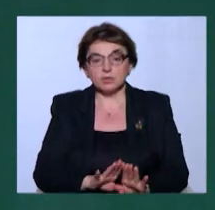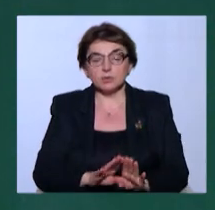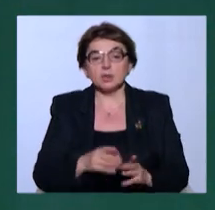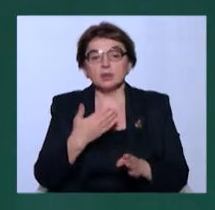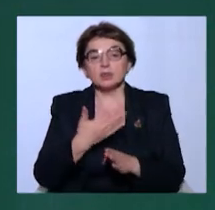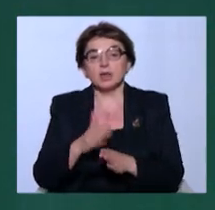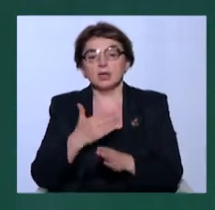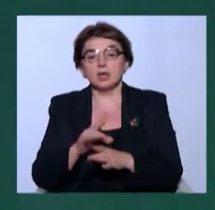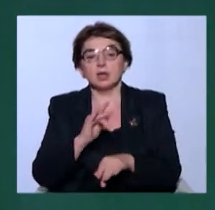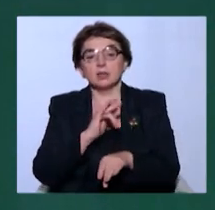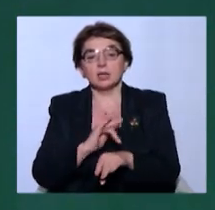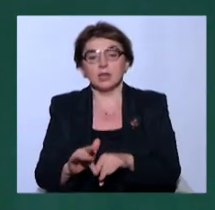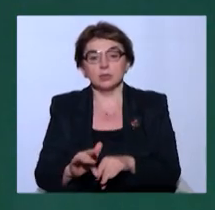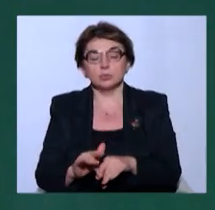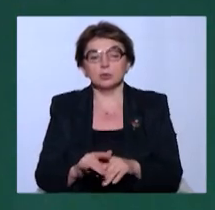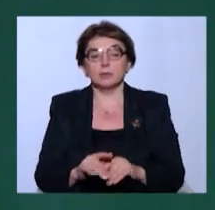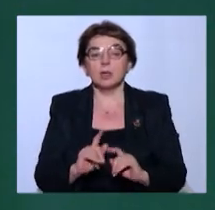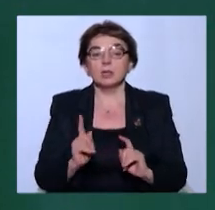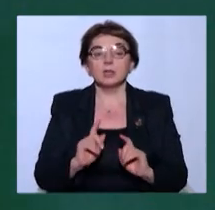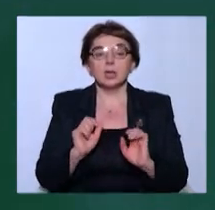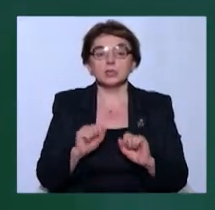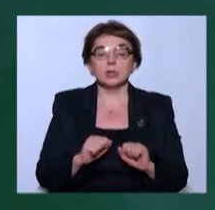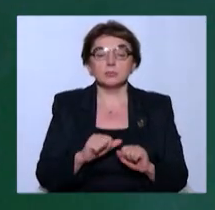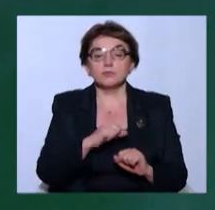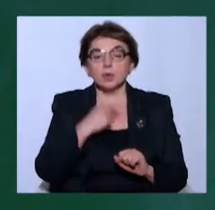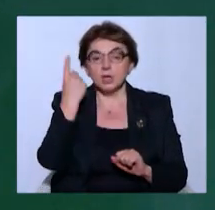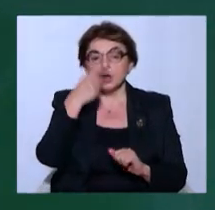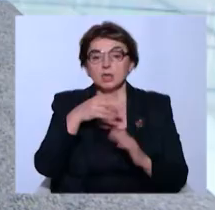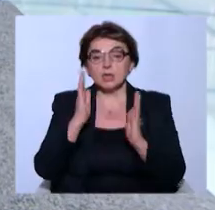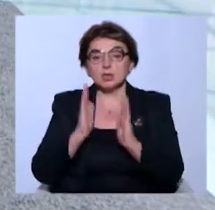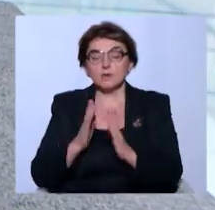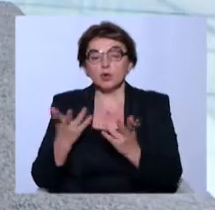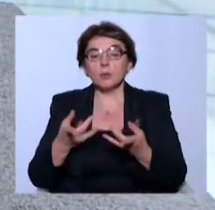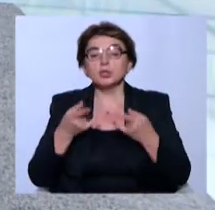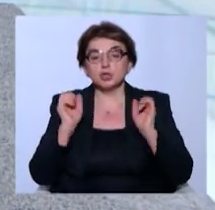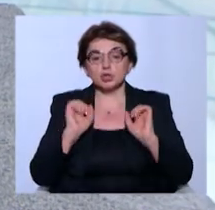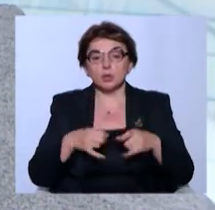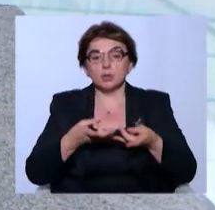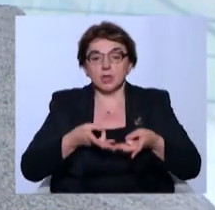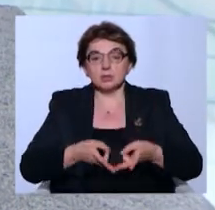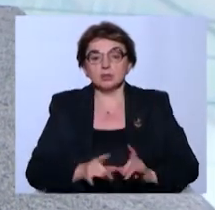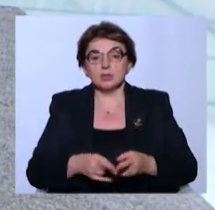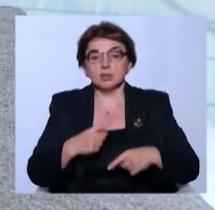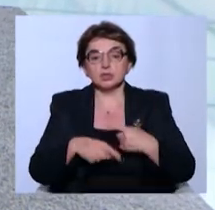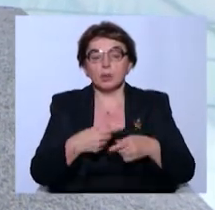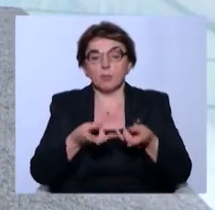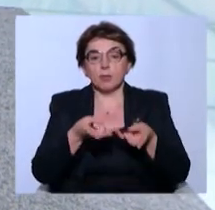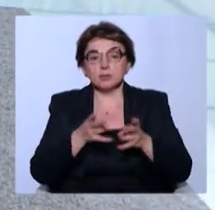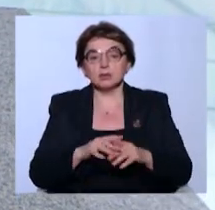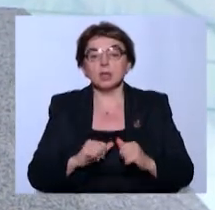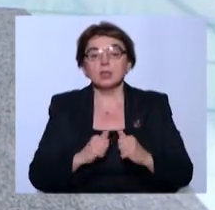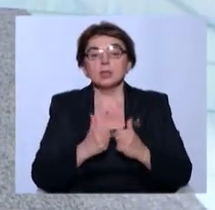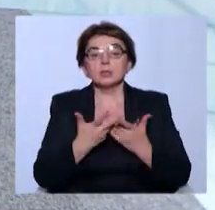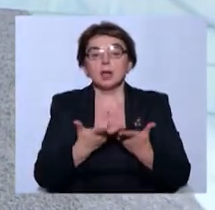ნელ-ნელა გაქრება. რაც შეეხება ინდივიდს, რომელმაც დატოვა შთამომავლობა და ეს